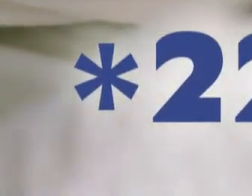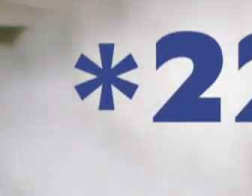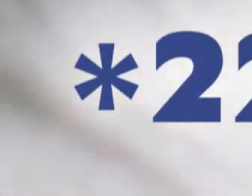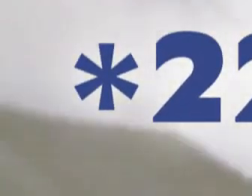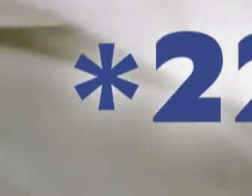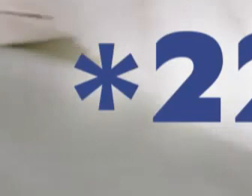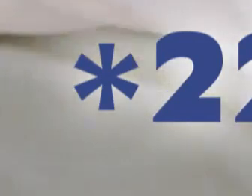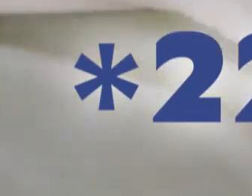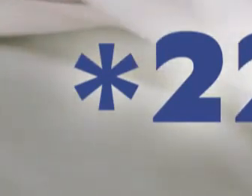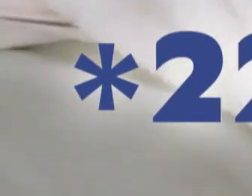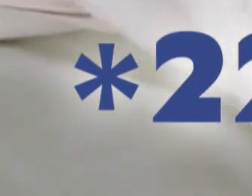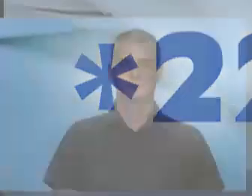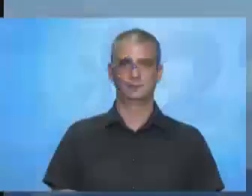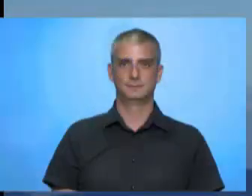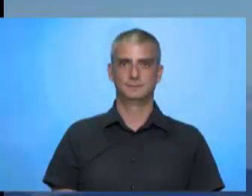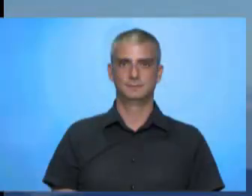22-30.